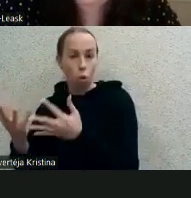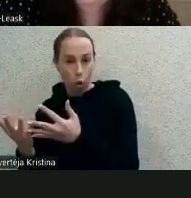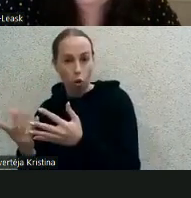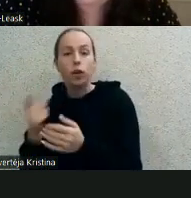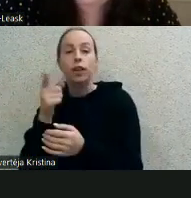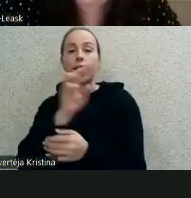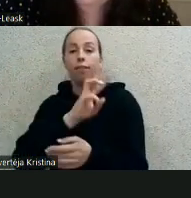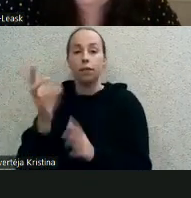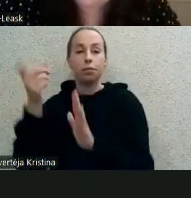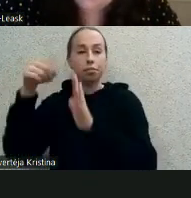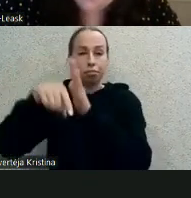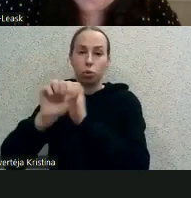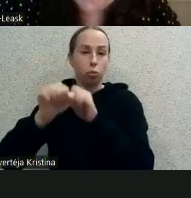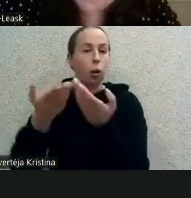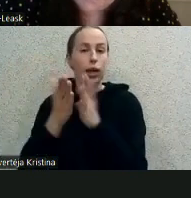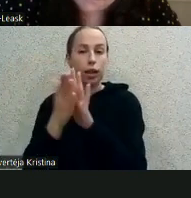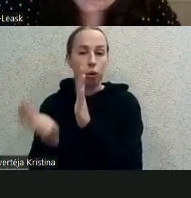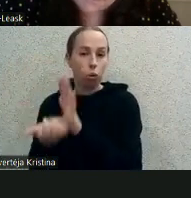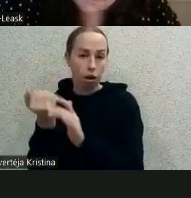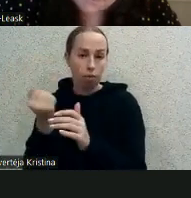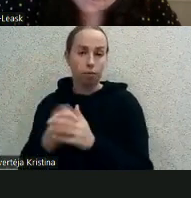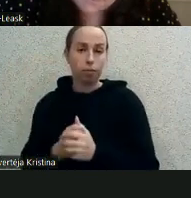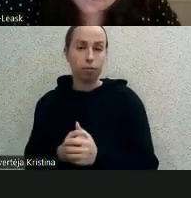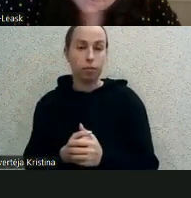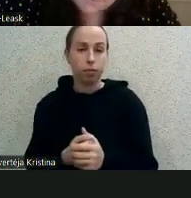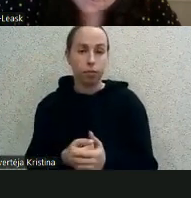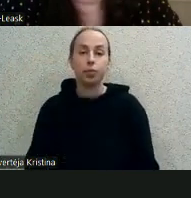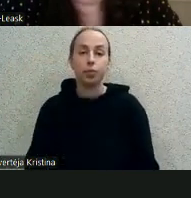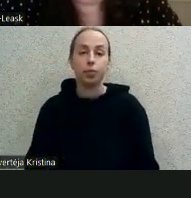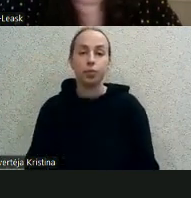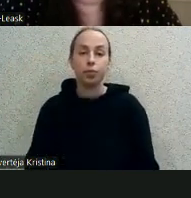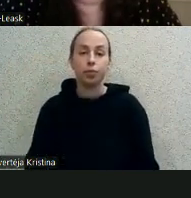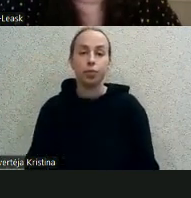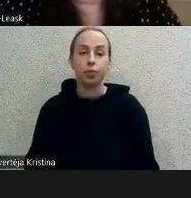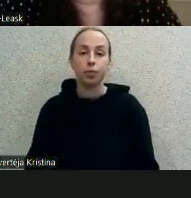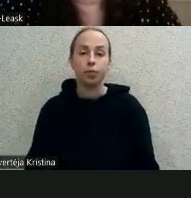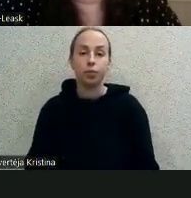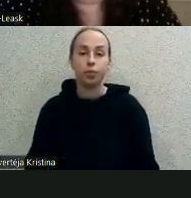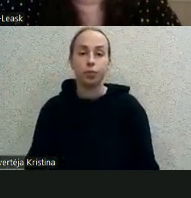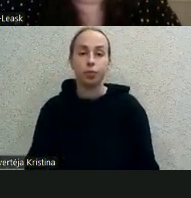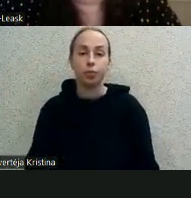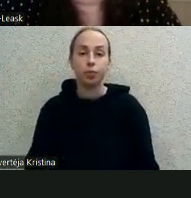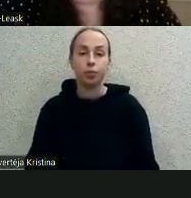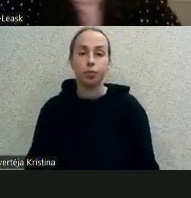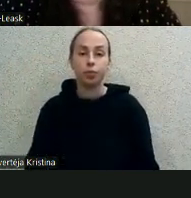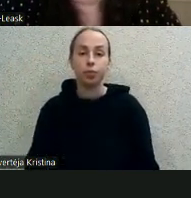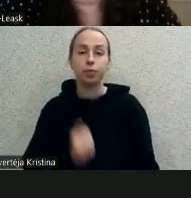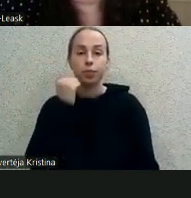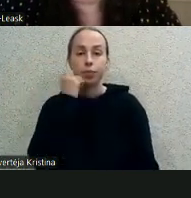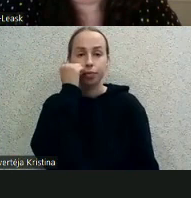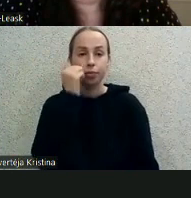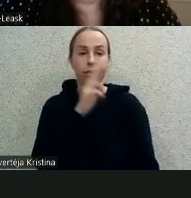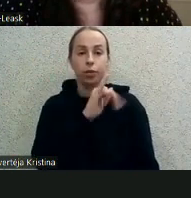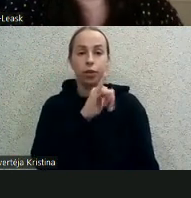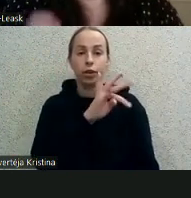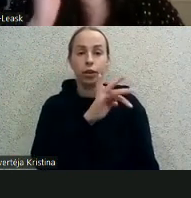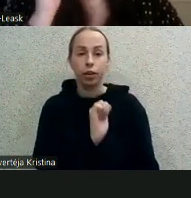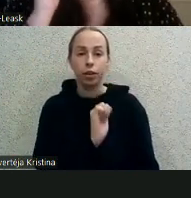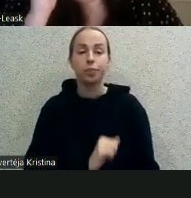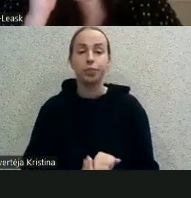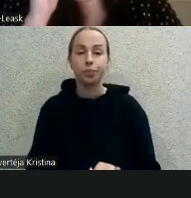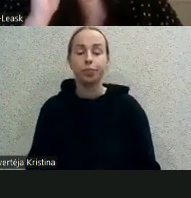rasti knygų. Tai toks mūsų buvo pokalbis. Thank you, Rita. Ačiū, Rita. Ačiū, labai